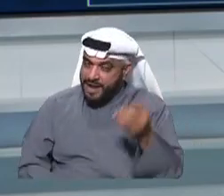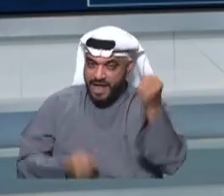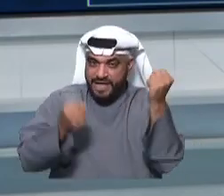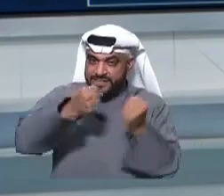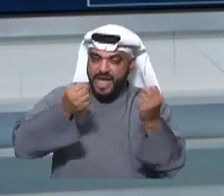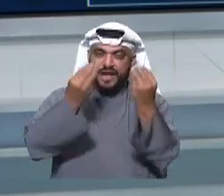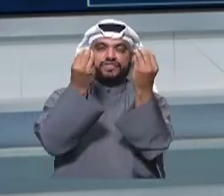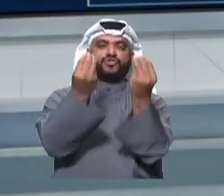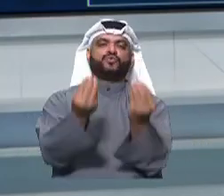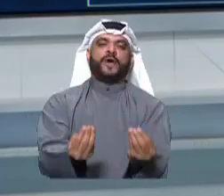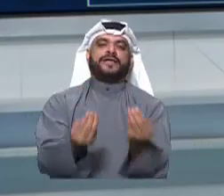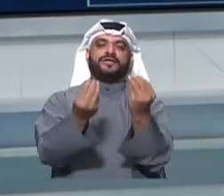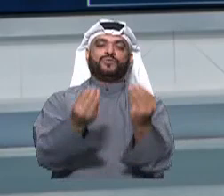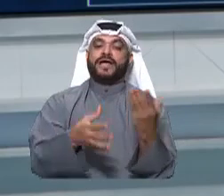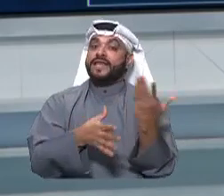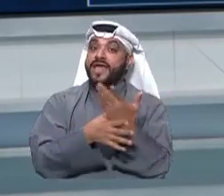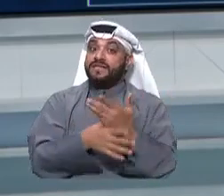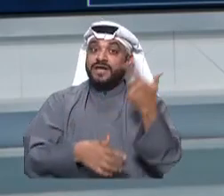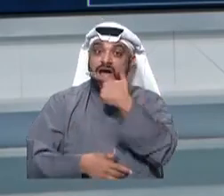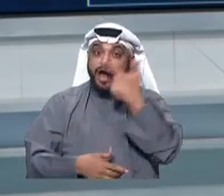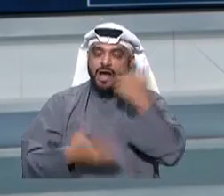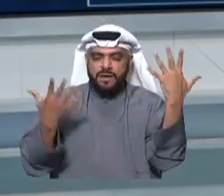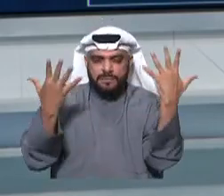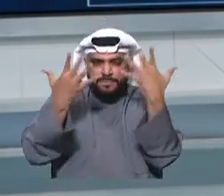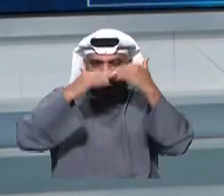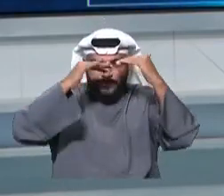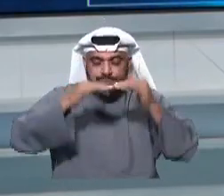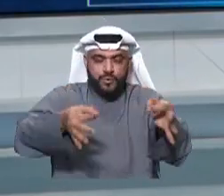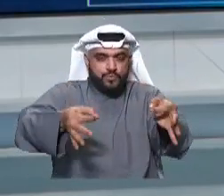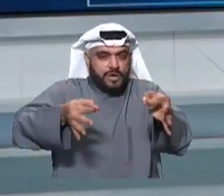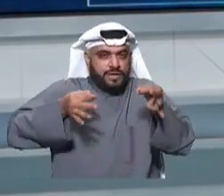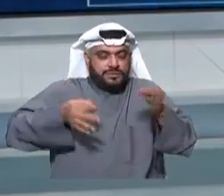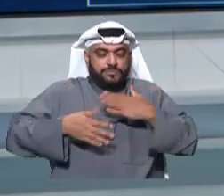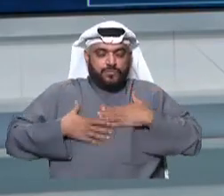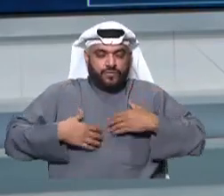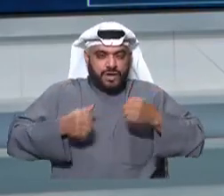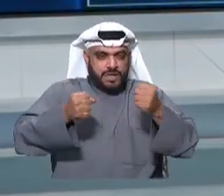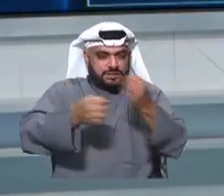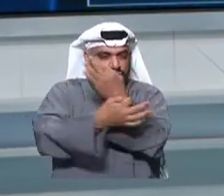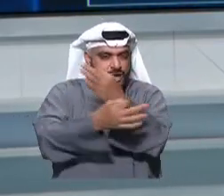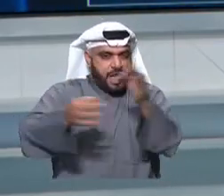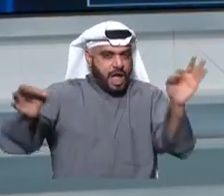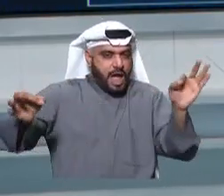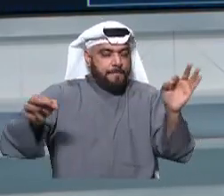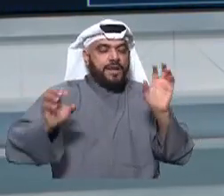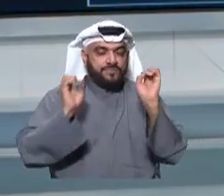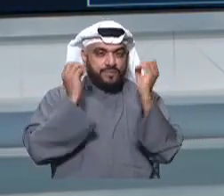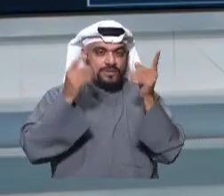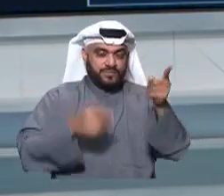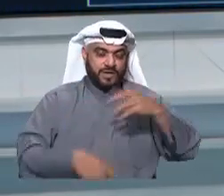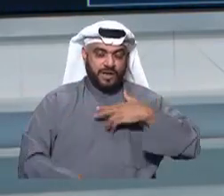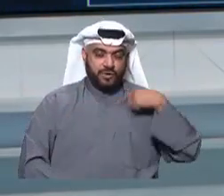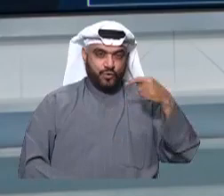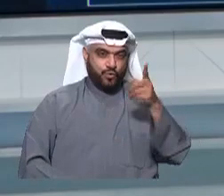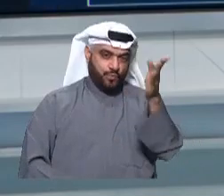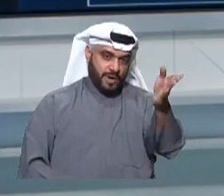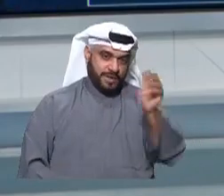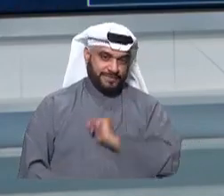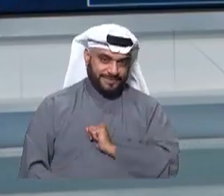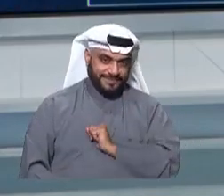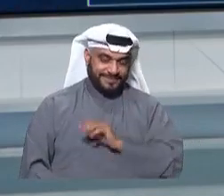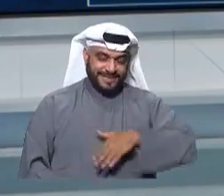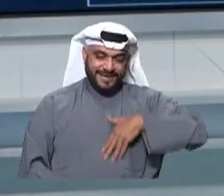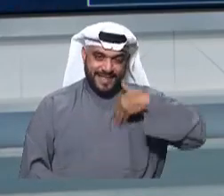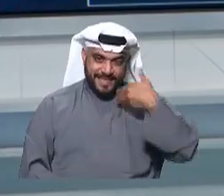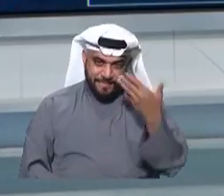القيادة في ظل هذه الأجواء الضبابية، والالتزام بقواعد الأمن والسلامة المرورية في ظل القيادة في هذه الأجواء.